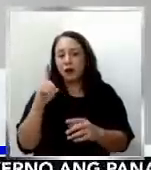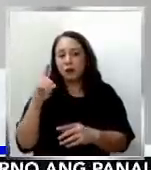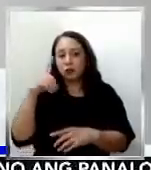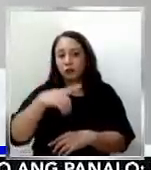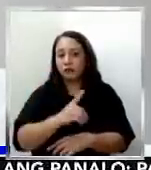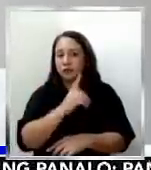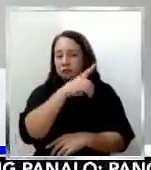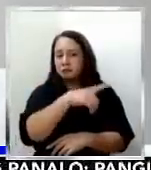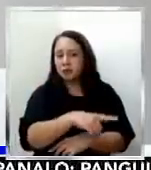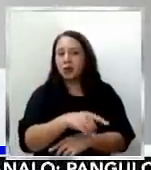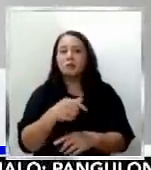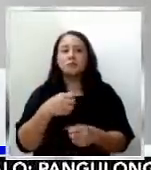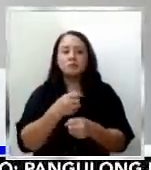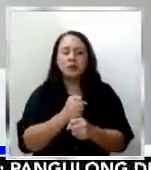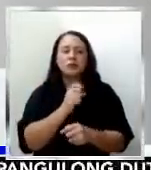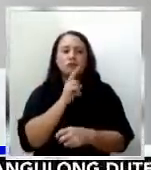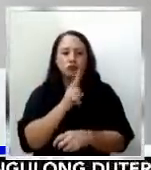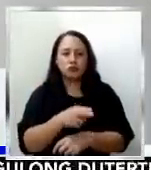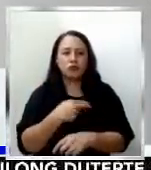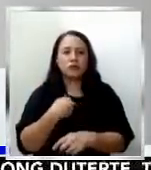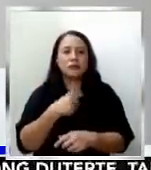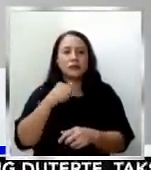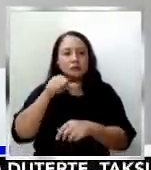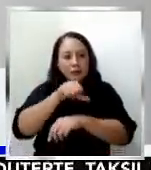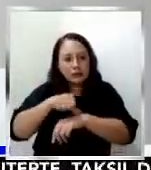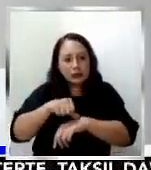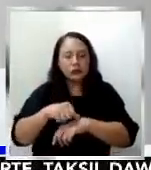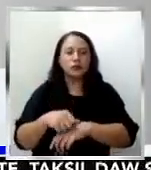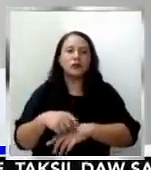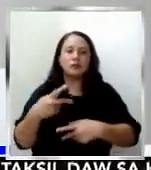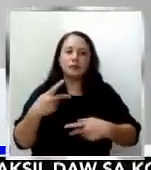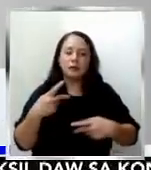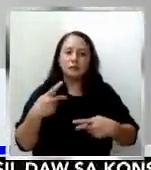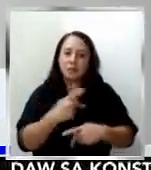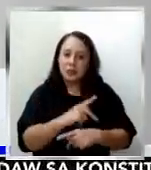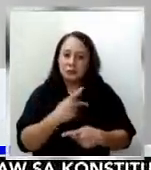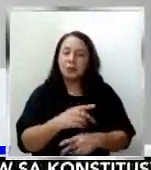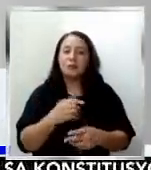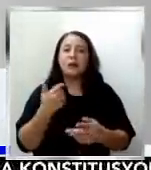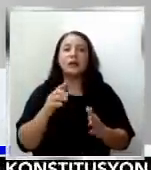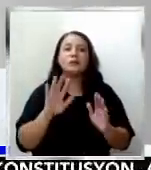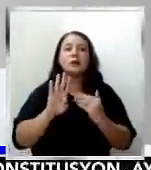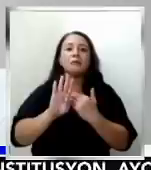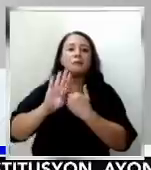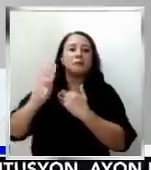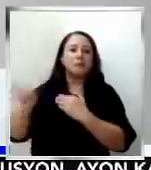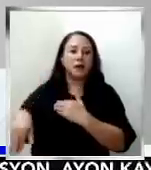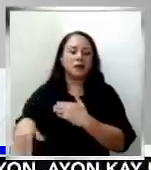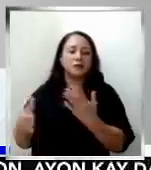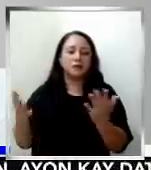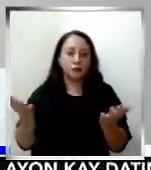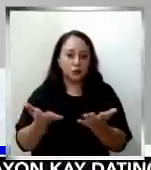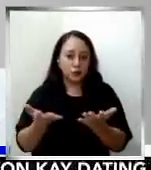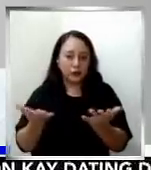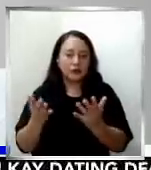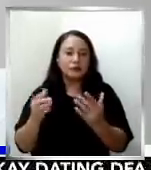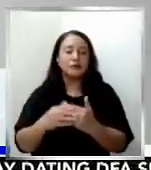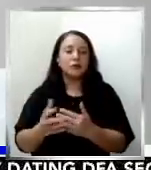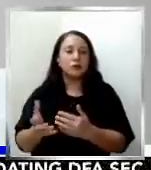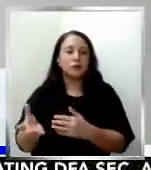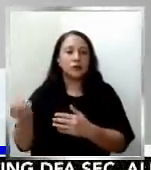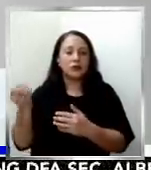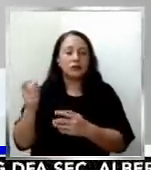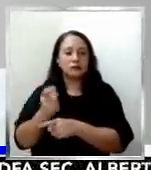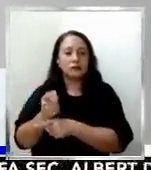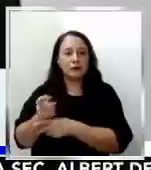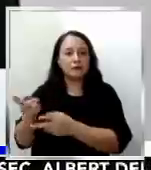na hindi ito masugatan o masaktan para maibalik natin to kaagad sa kanyang tamang kinalalagyan, which